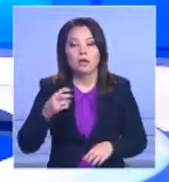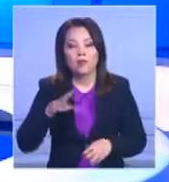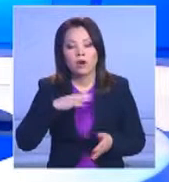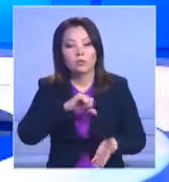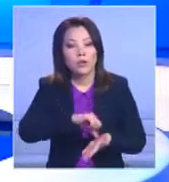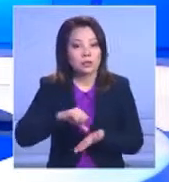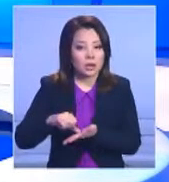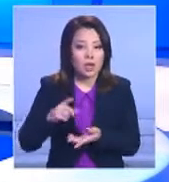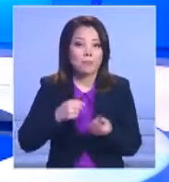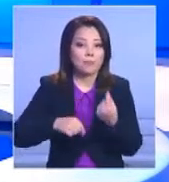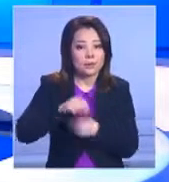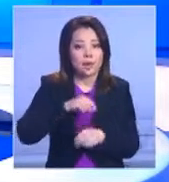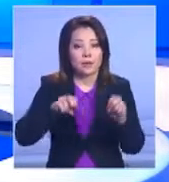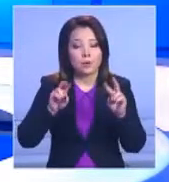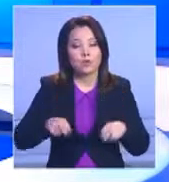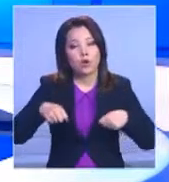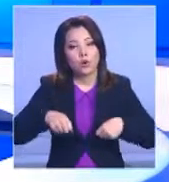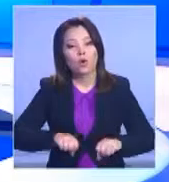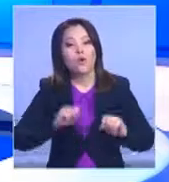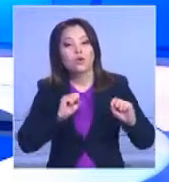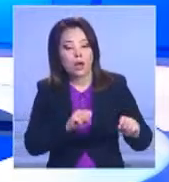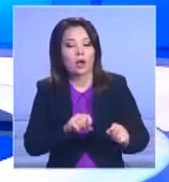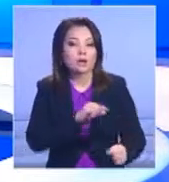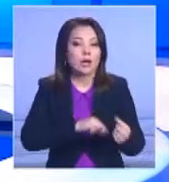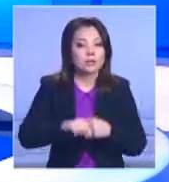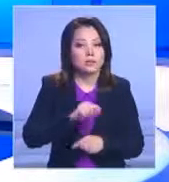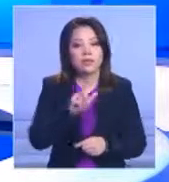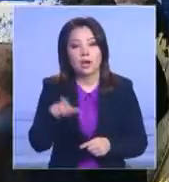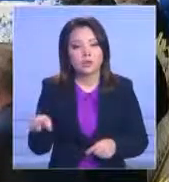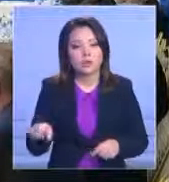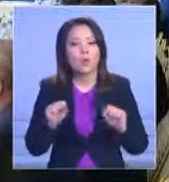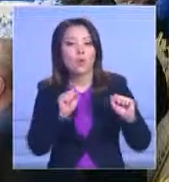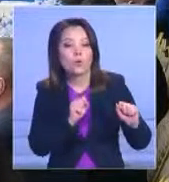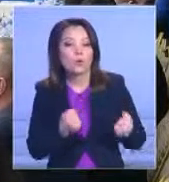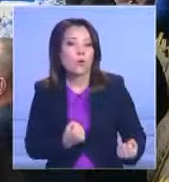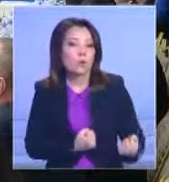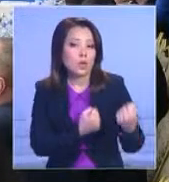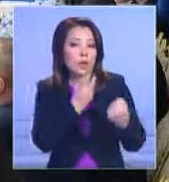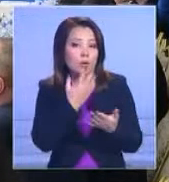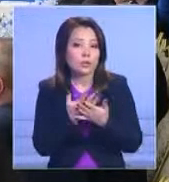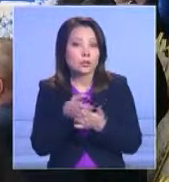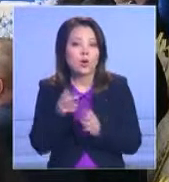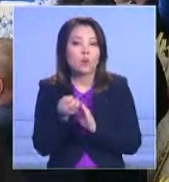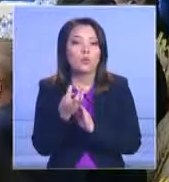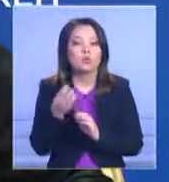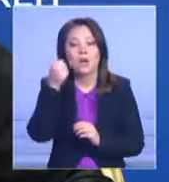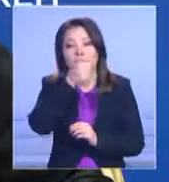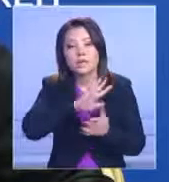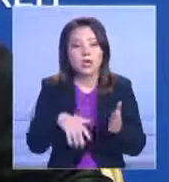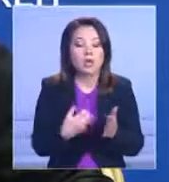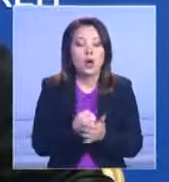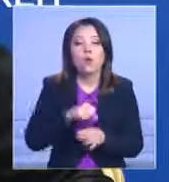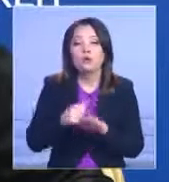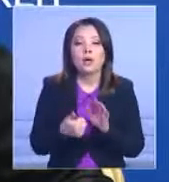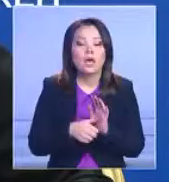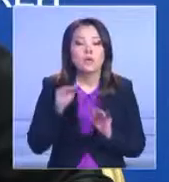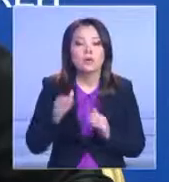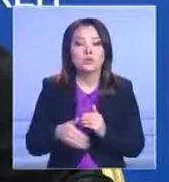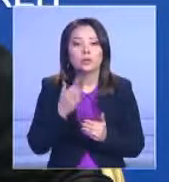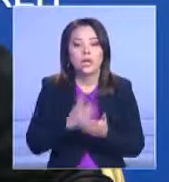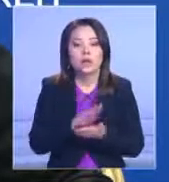қатысты. Бизнесмендердің құқығын қорғап, кәсіпкерлерге қолдау көрсететін ұлттық палатаға 2013 жылдан бері 16 мыңға жуық өтініш